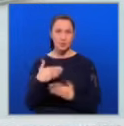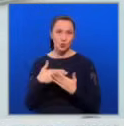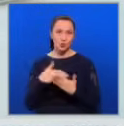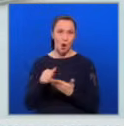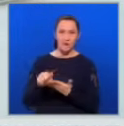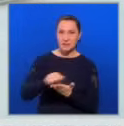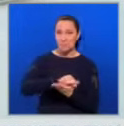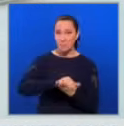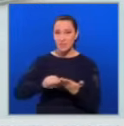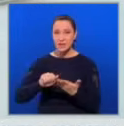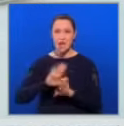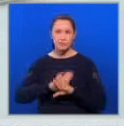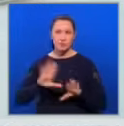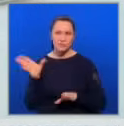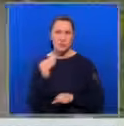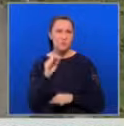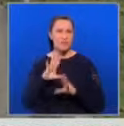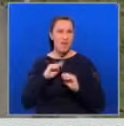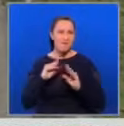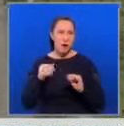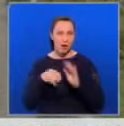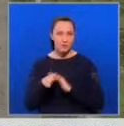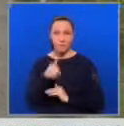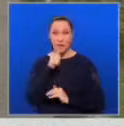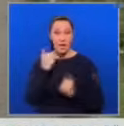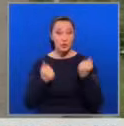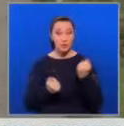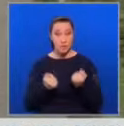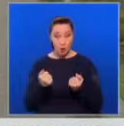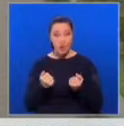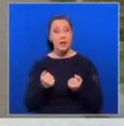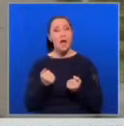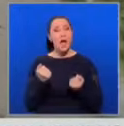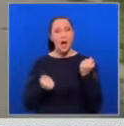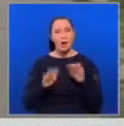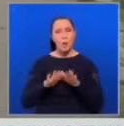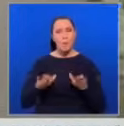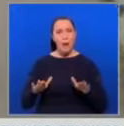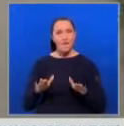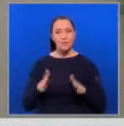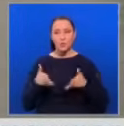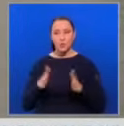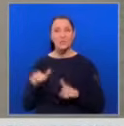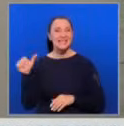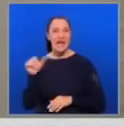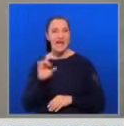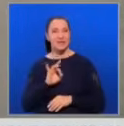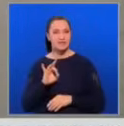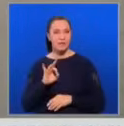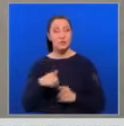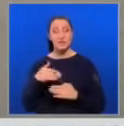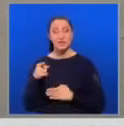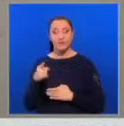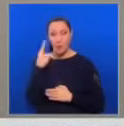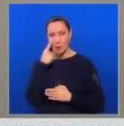избърсани и абсолютно всичко беше във влага вътре пияният шофьор е управлявал бавно своя автомобил по улица асен разцветников след